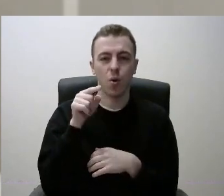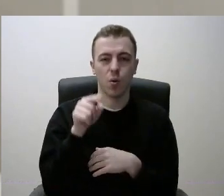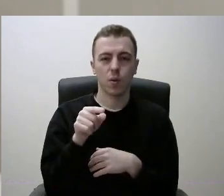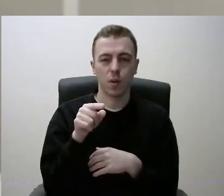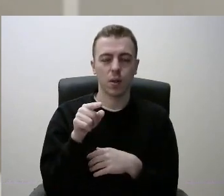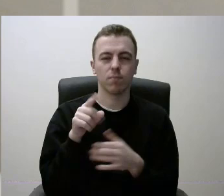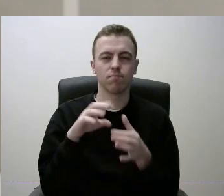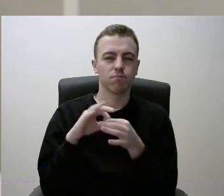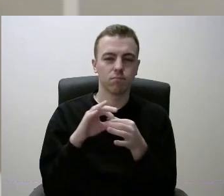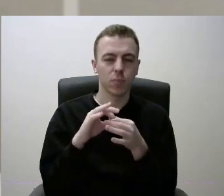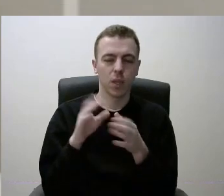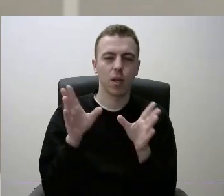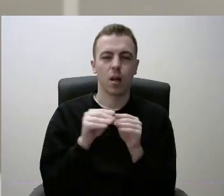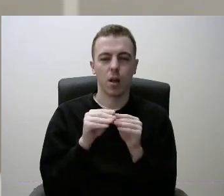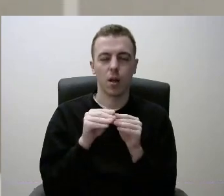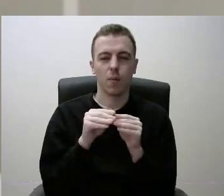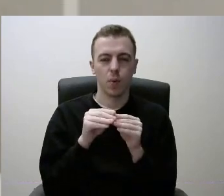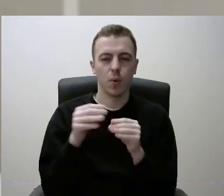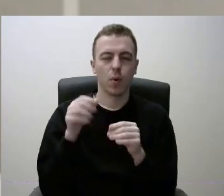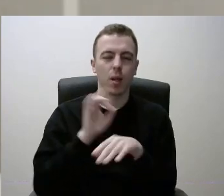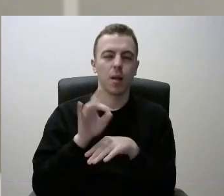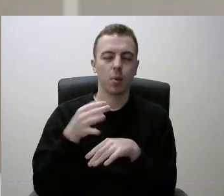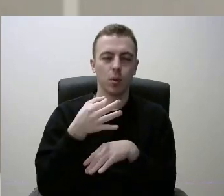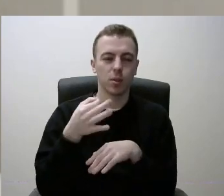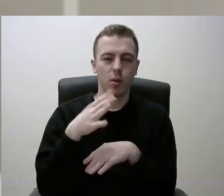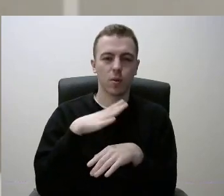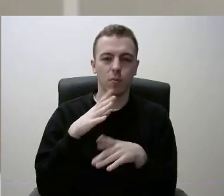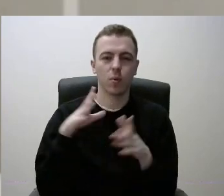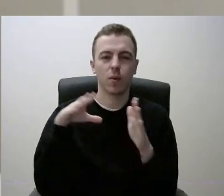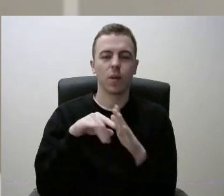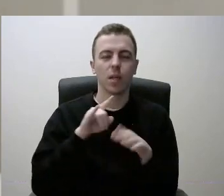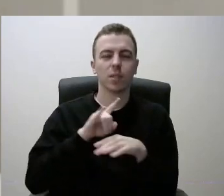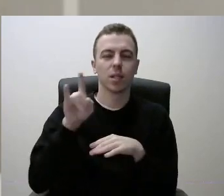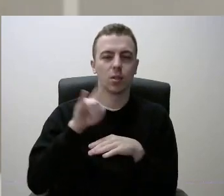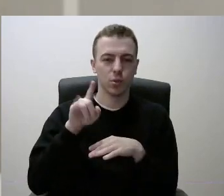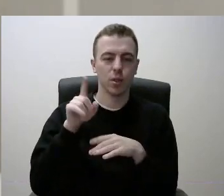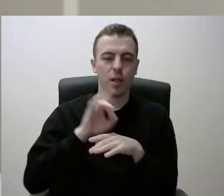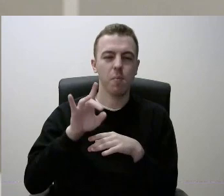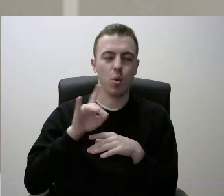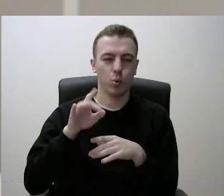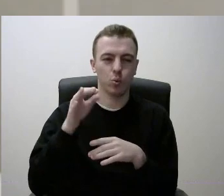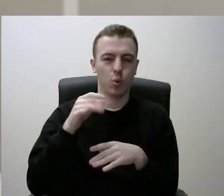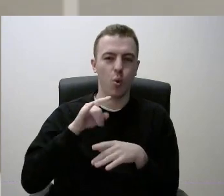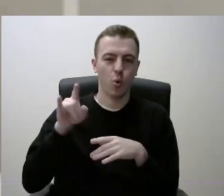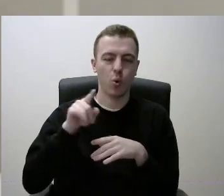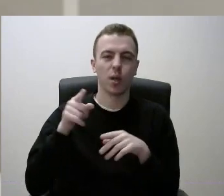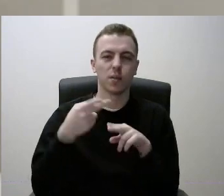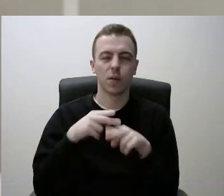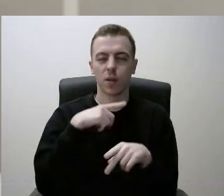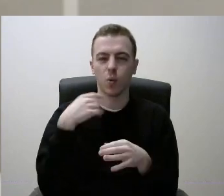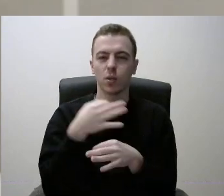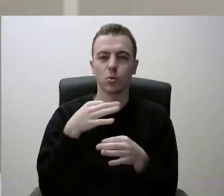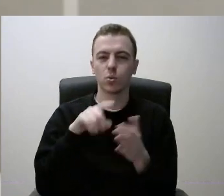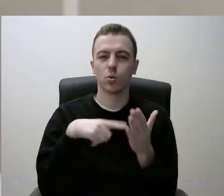drauge ir su Klaipėdos rajonu sąveikavo, pritraukiant skrydžius į Palangos oro uostą, Palangos Klaipėdos oro uostą. Ir daug diskusinių klausimų yra, kur